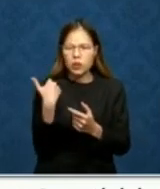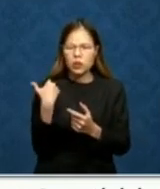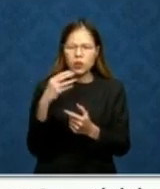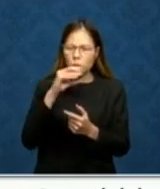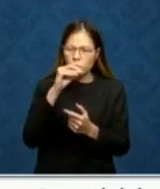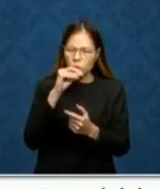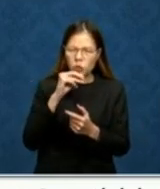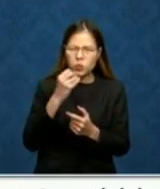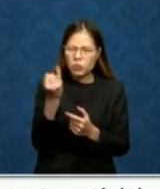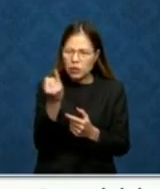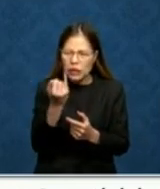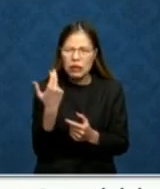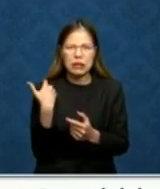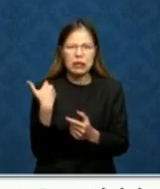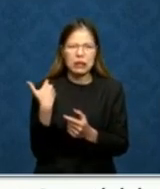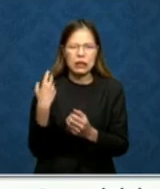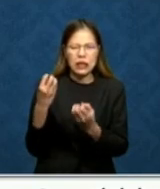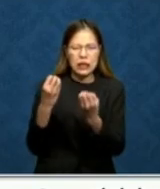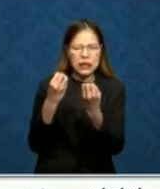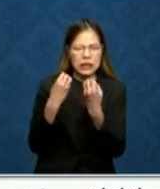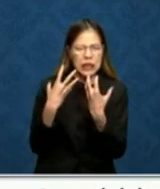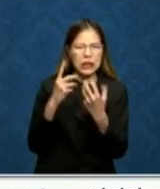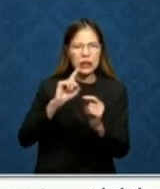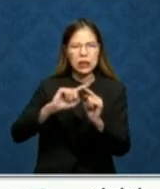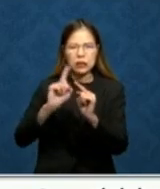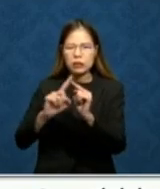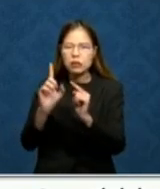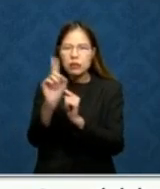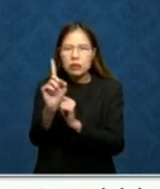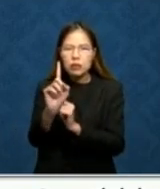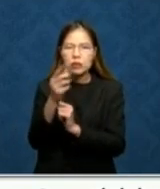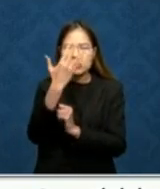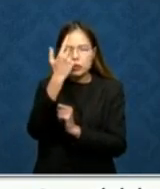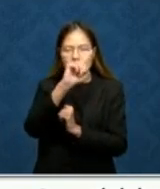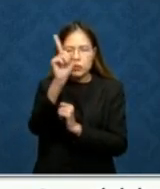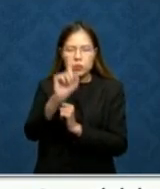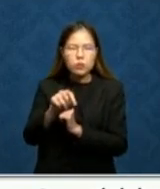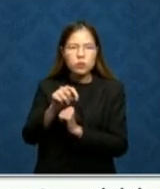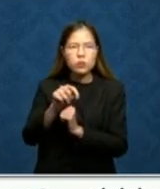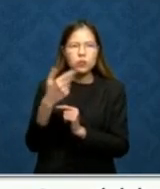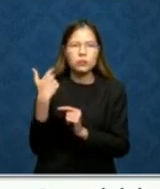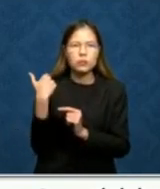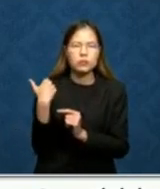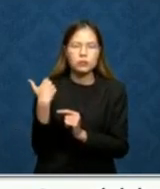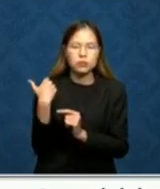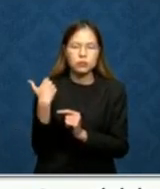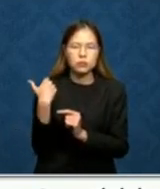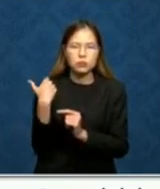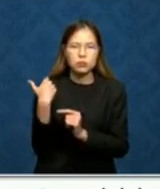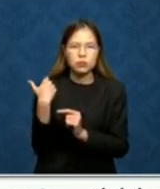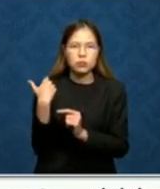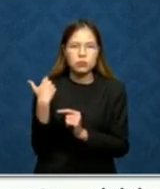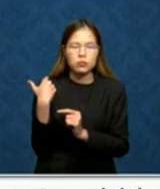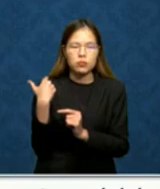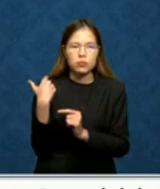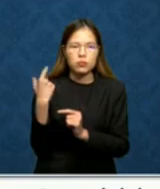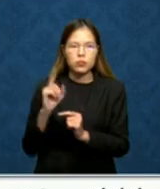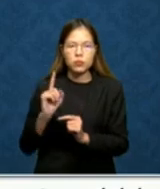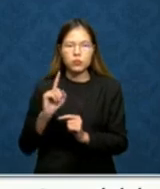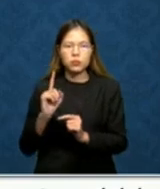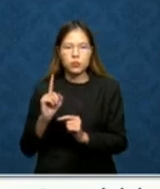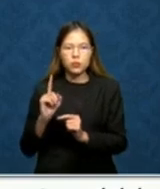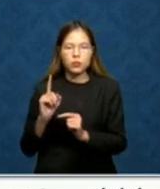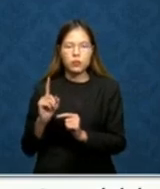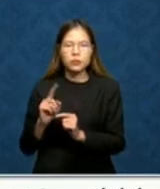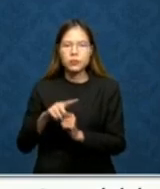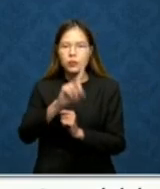ดสิ่งนี้ออกมาและสิ่งนี้มาทำให้เขาเกิดความกังวลสงสัยเสียความไว้วางใจต่อคนในสังคมรวมถึ